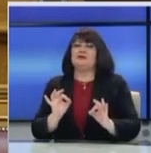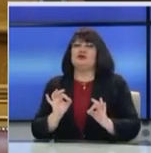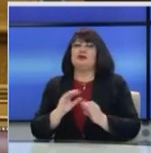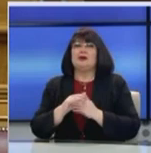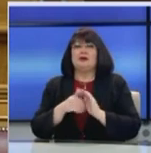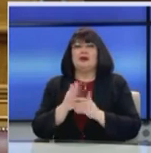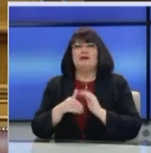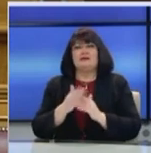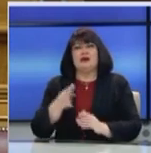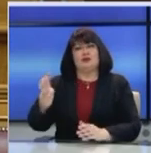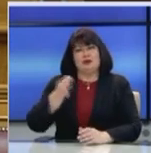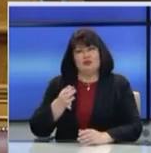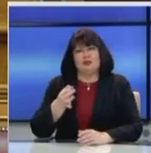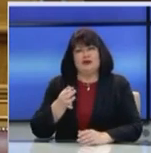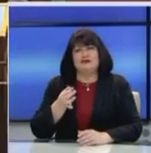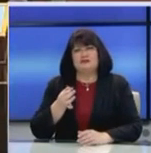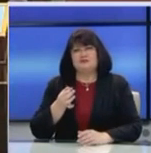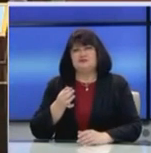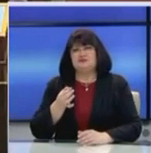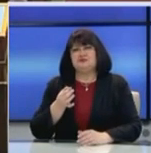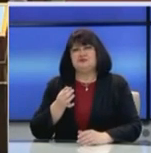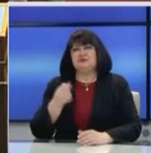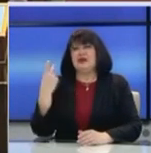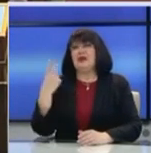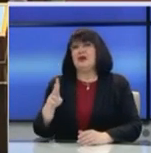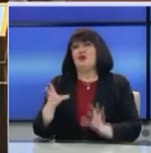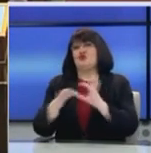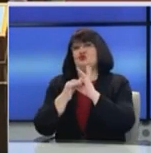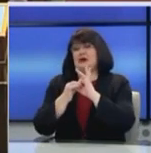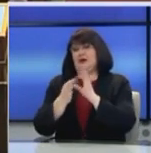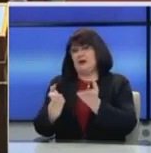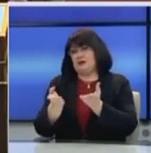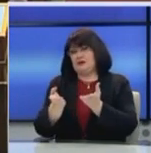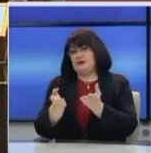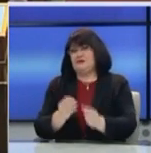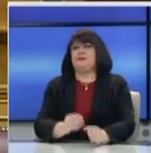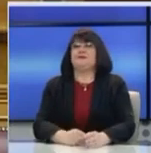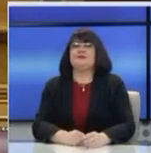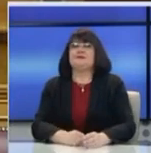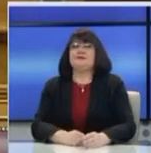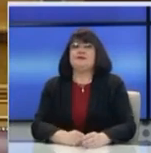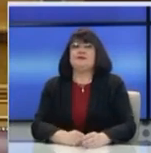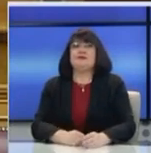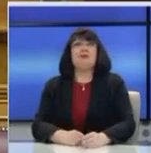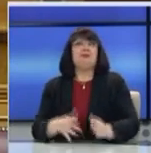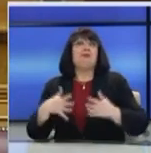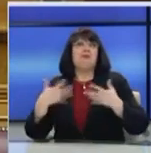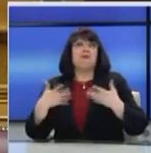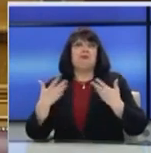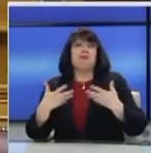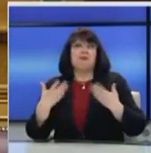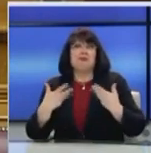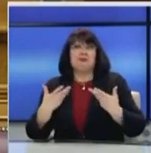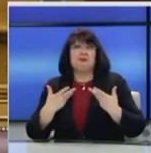ενδιαφέρον να τοποθετηθείτε επ' αυτού. Στο κάτω-κάτω ήταν στενότατος συνεργάτης και στο βαθμό που χαίρεστε τόσο πολύ